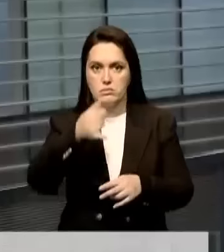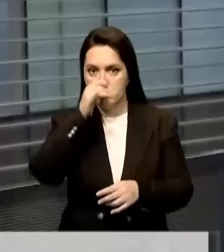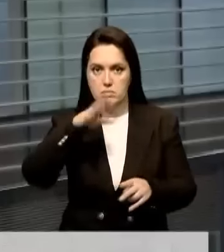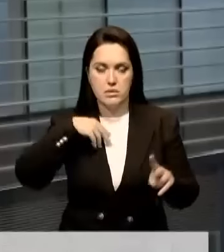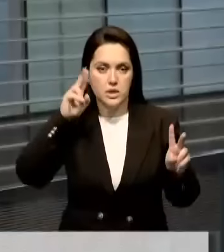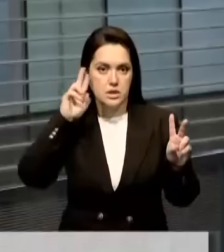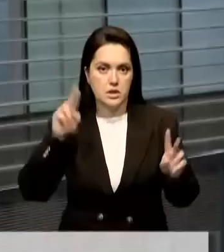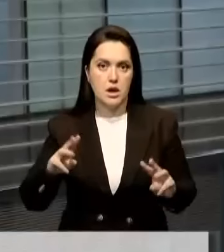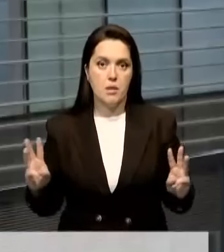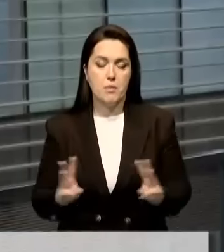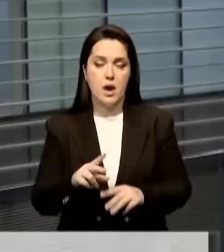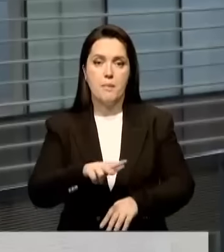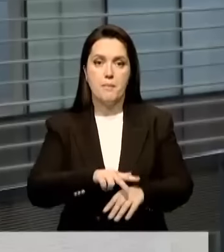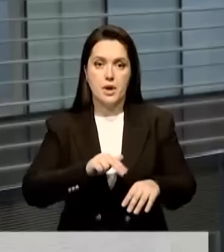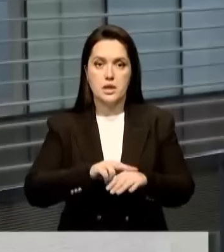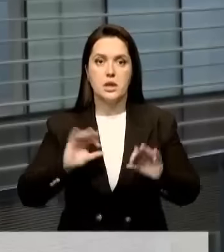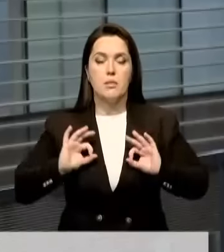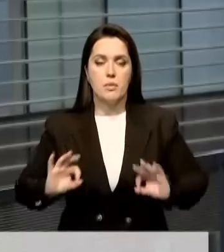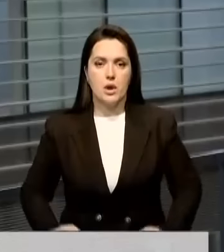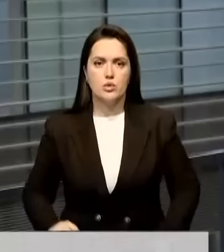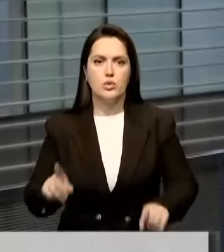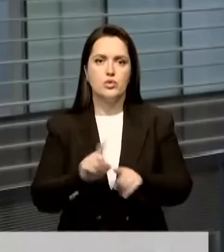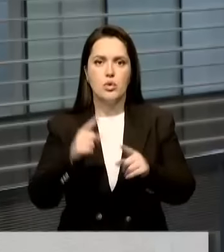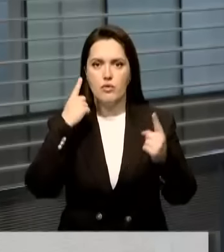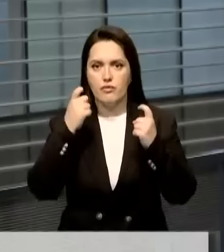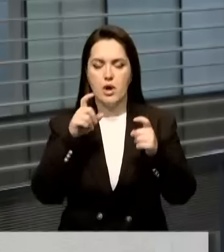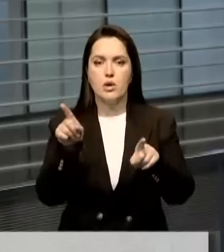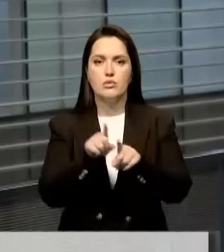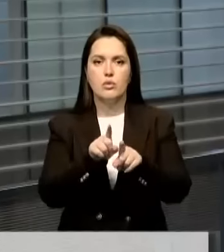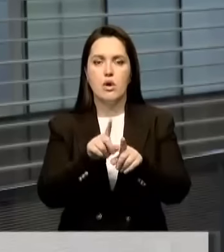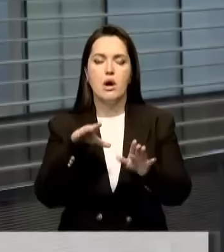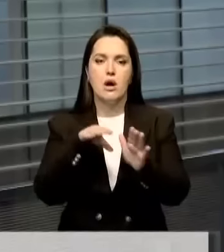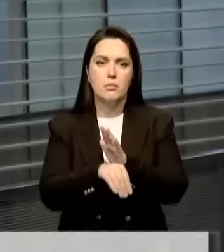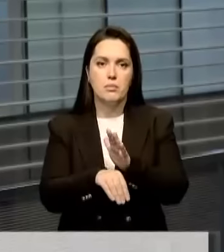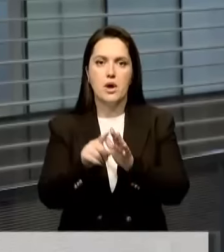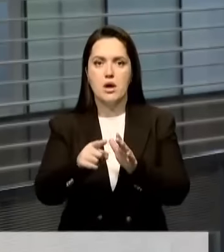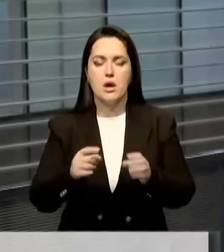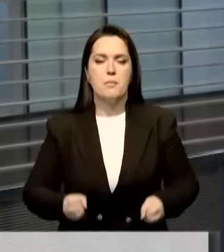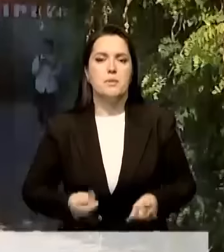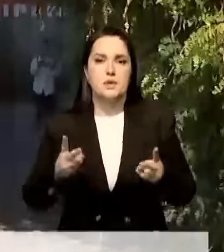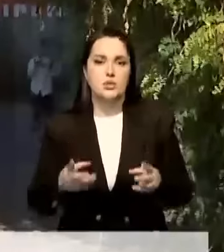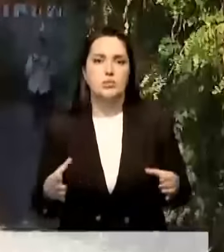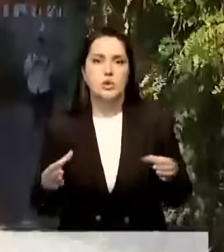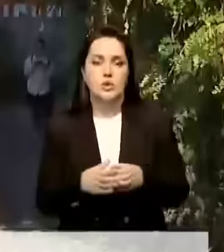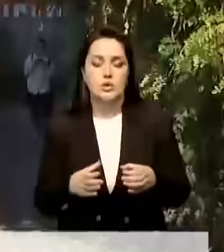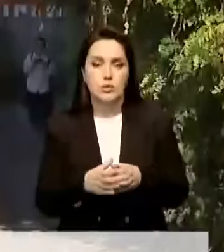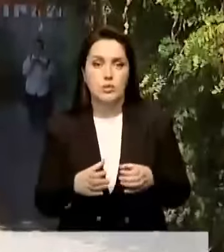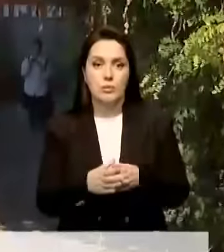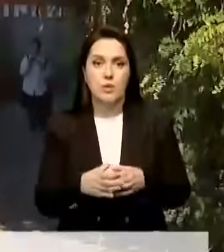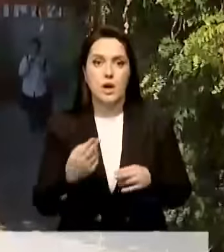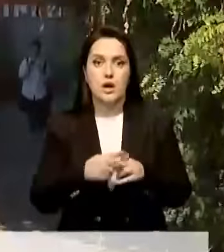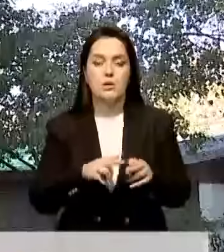знали. Полицейские прокуроры также опровергли информацию и о причастности какой-либо организованной преступной группировки, а